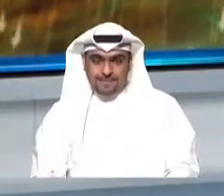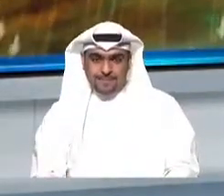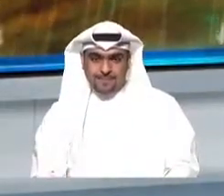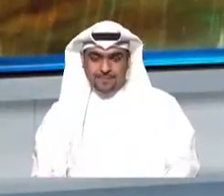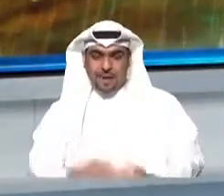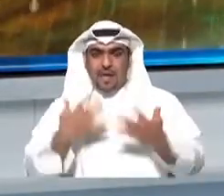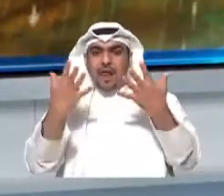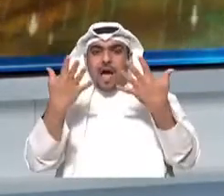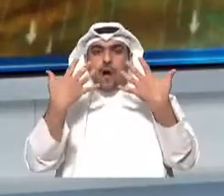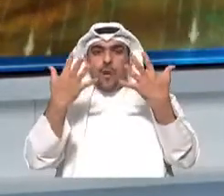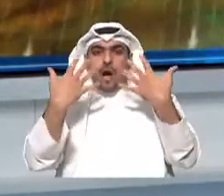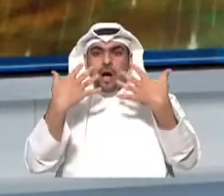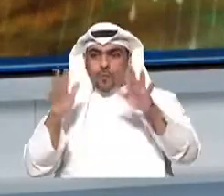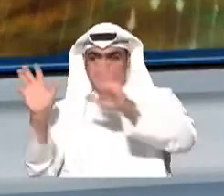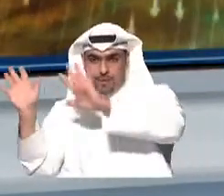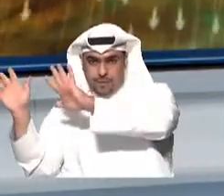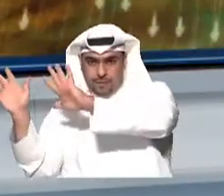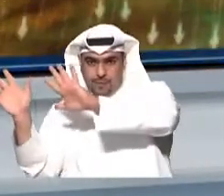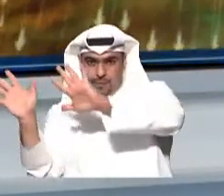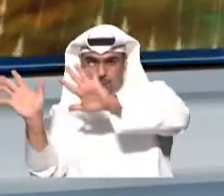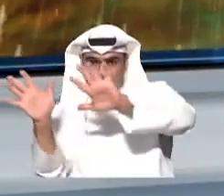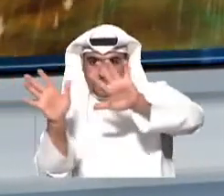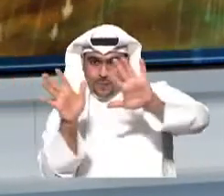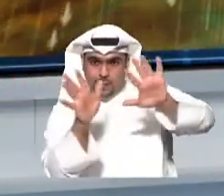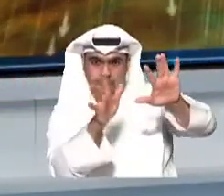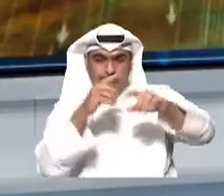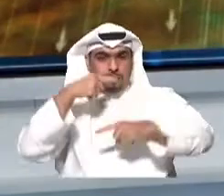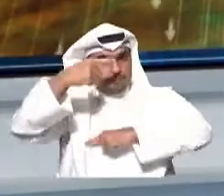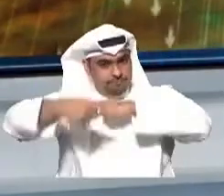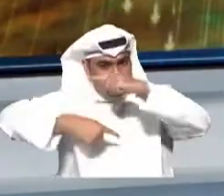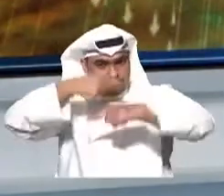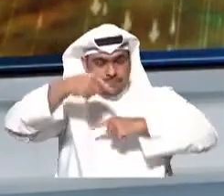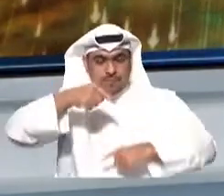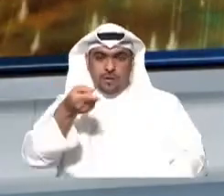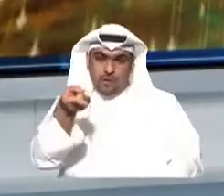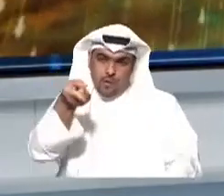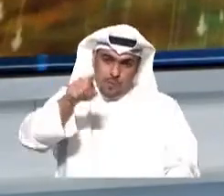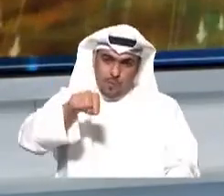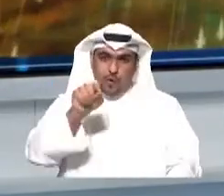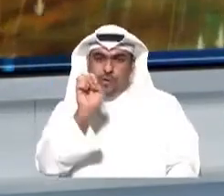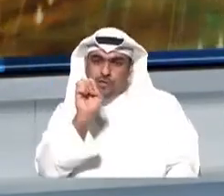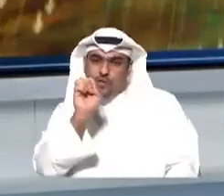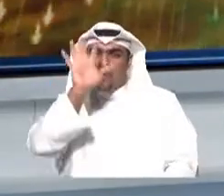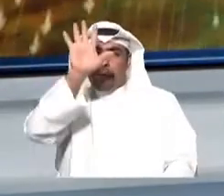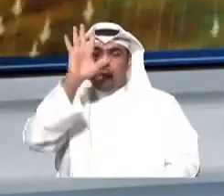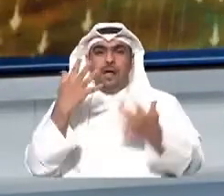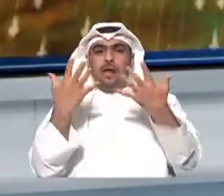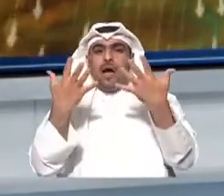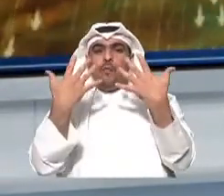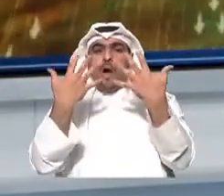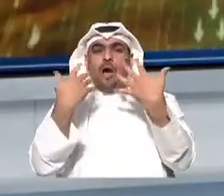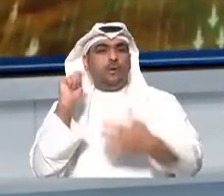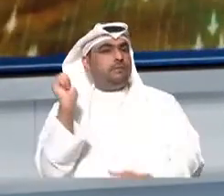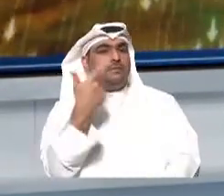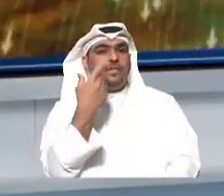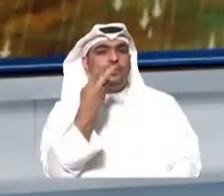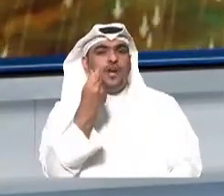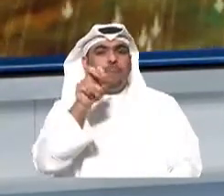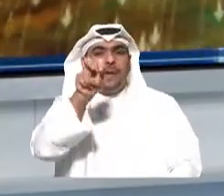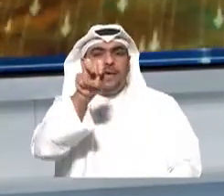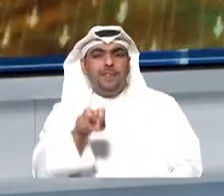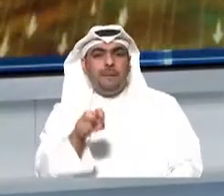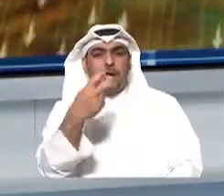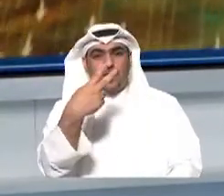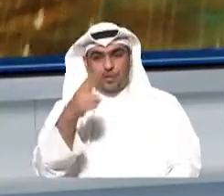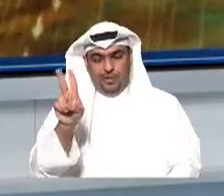الرياح الشمالية إلى شمالية الغربية صباح الغد سرعتها ما بين 8 إلى 28 كيلومتر بالساعة. درجات حرارة معتدلة بوجه عام